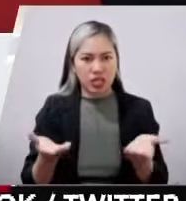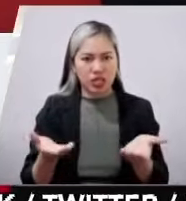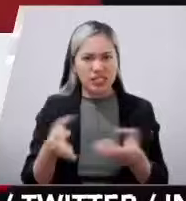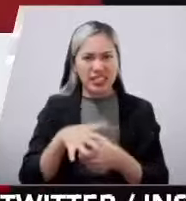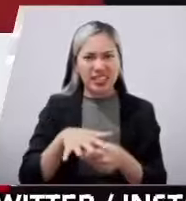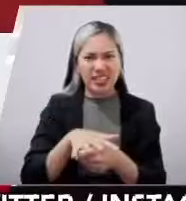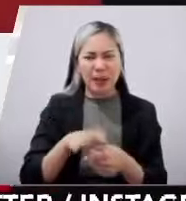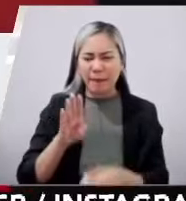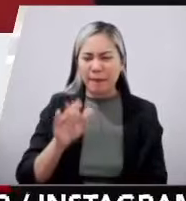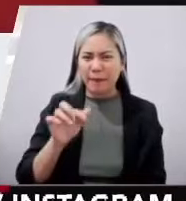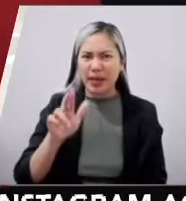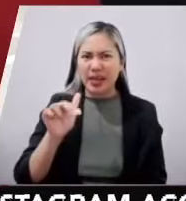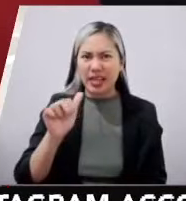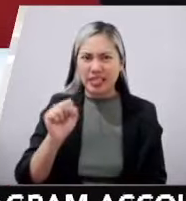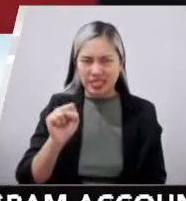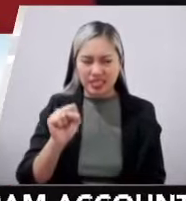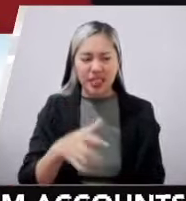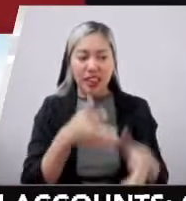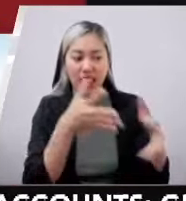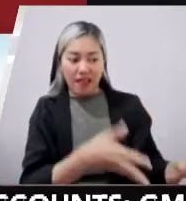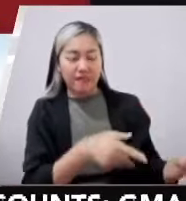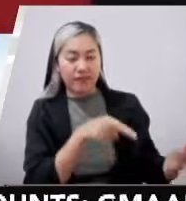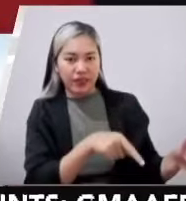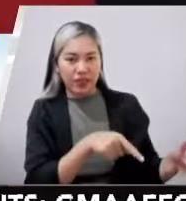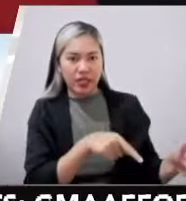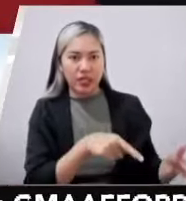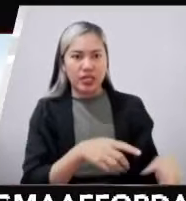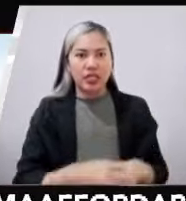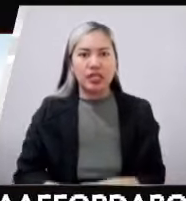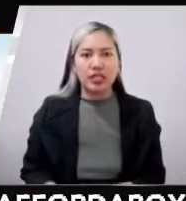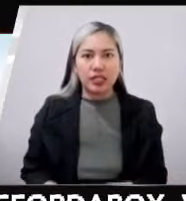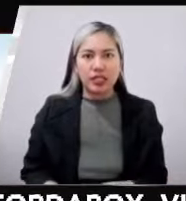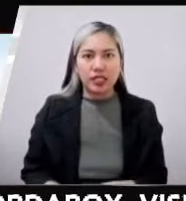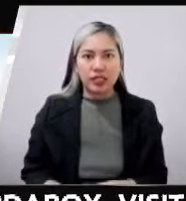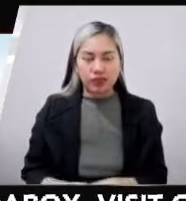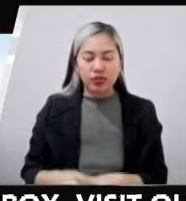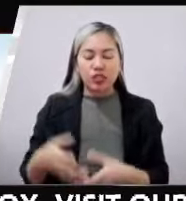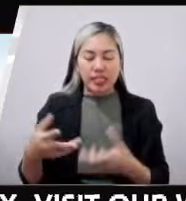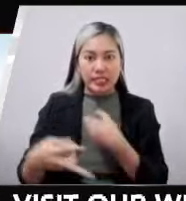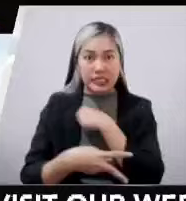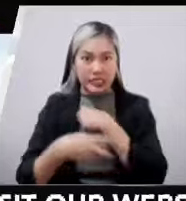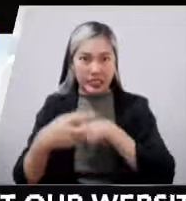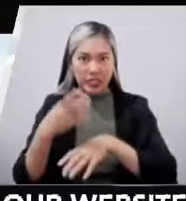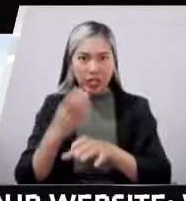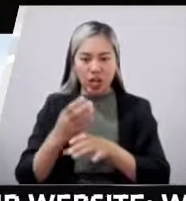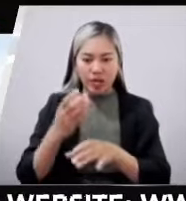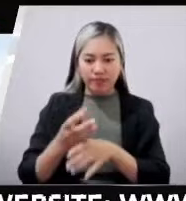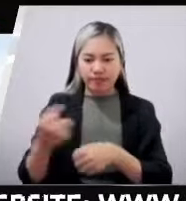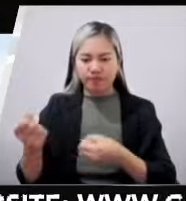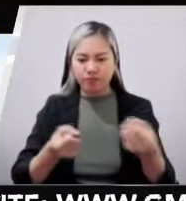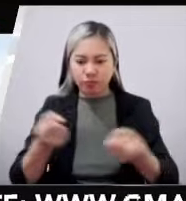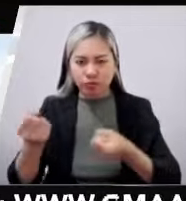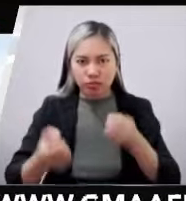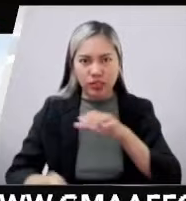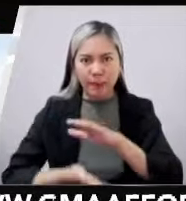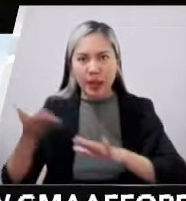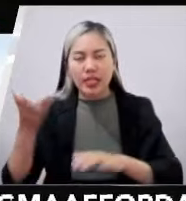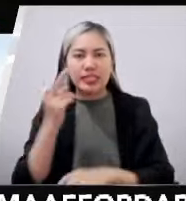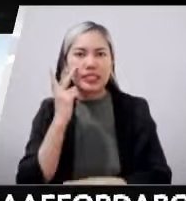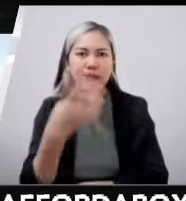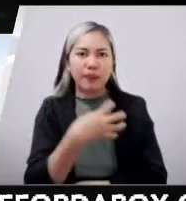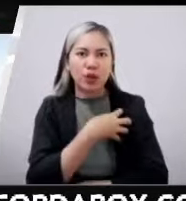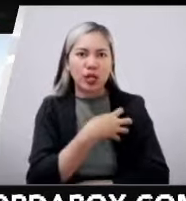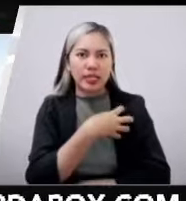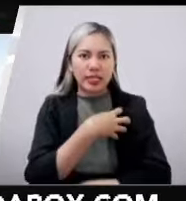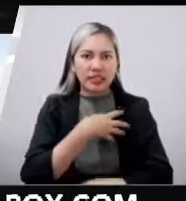doon. Nung makita kami, bigla po silang marurot na po dahil may uneven road doon, bumaliktad na po doon yung